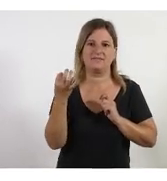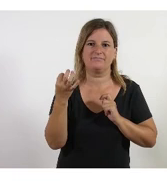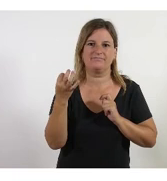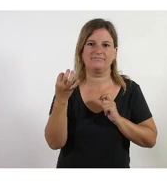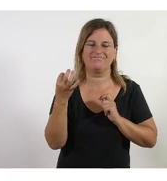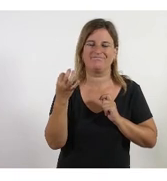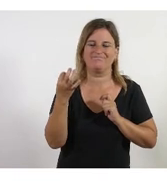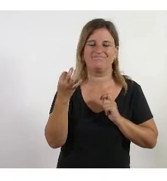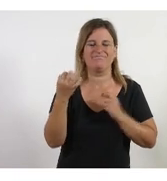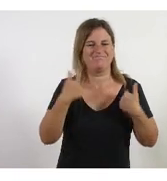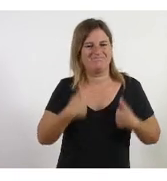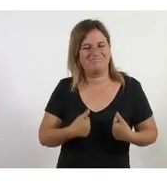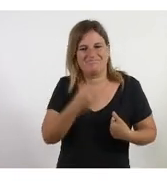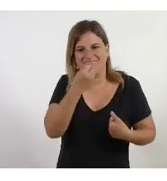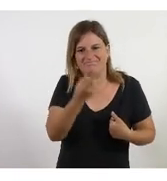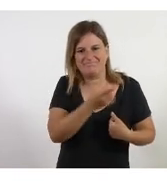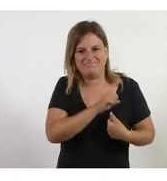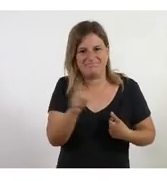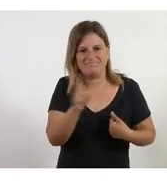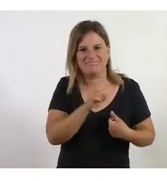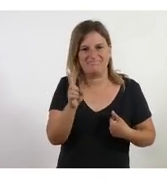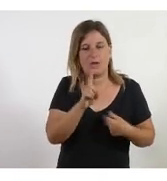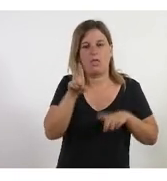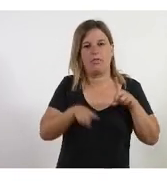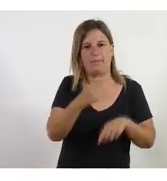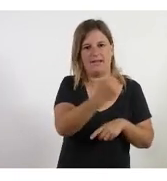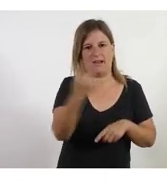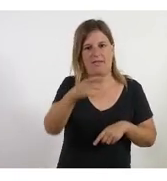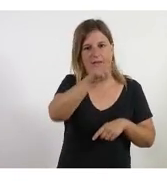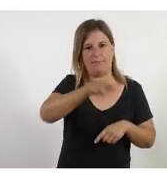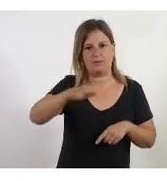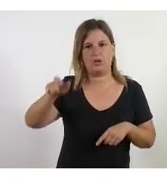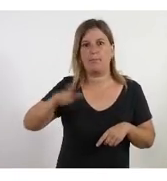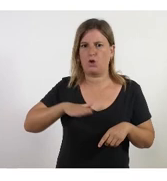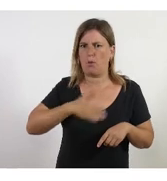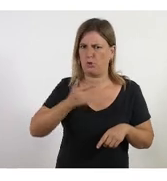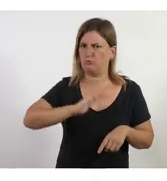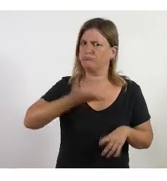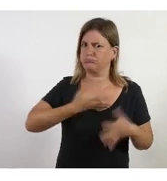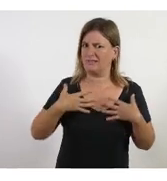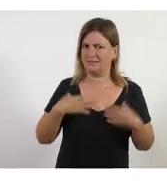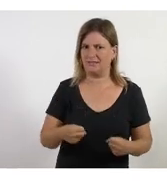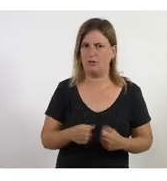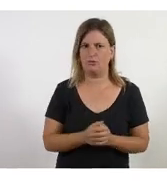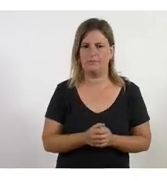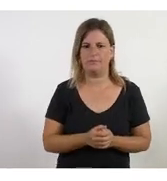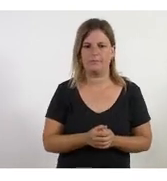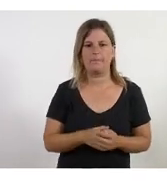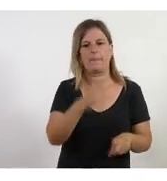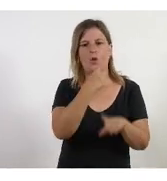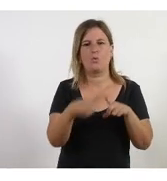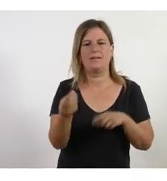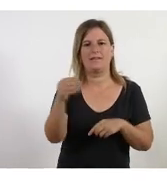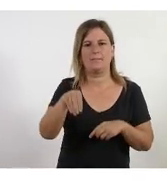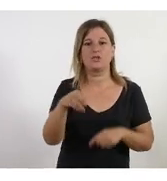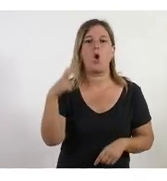un malestar que depèn de cada persona, però que pot ser molt significatiu. Afegim-hi un segon punt, que és